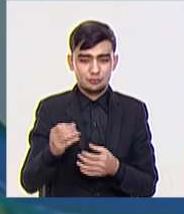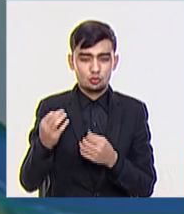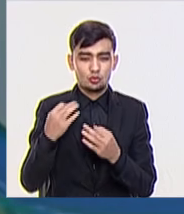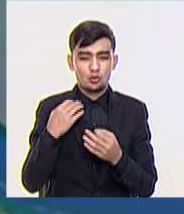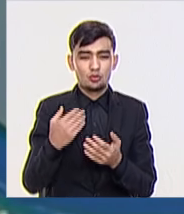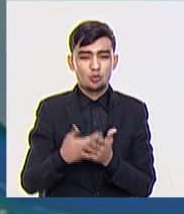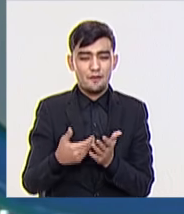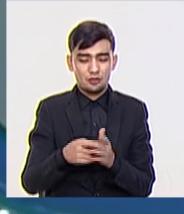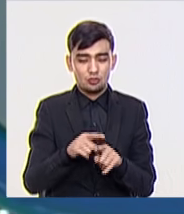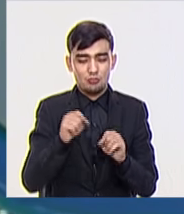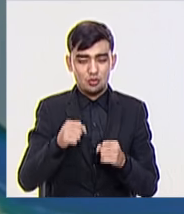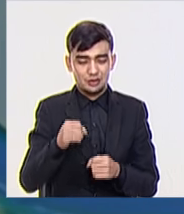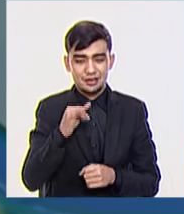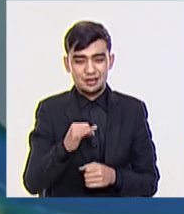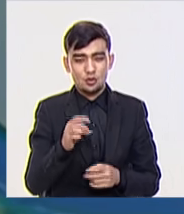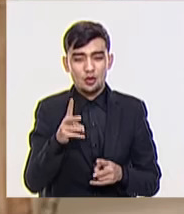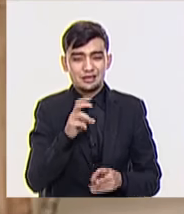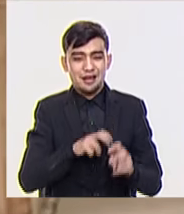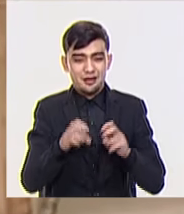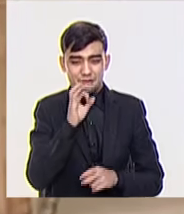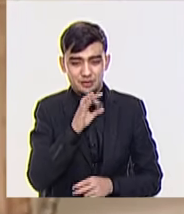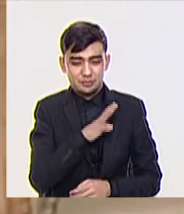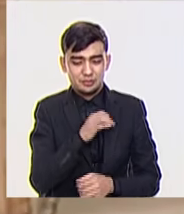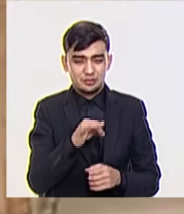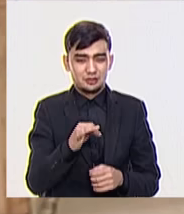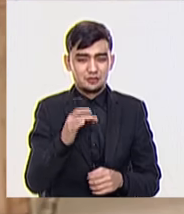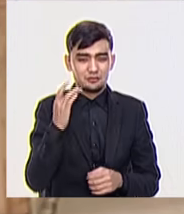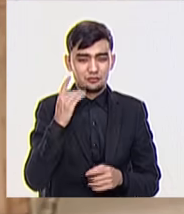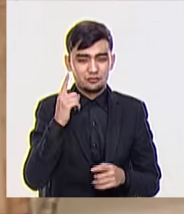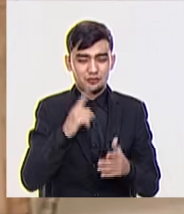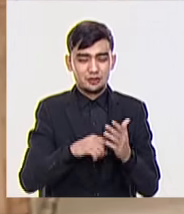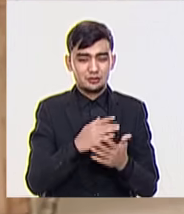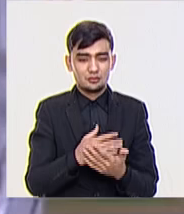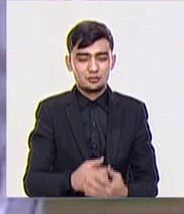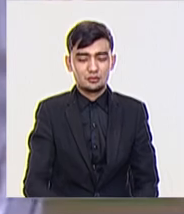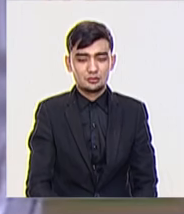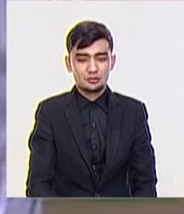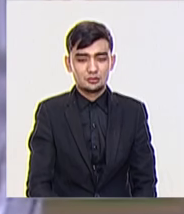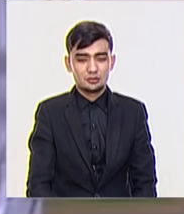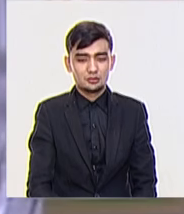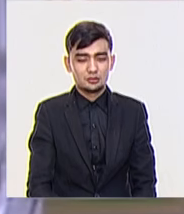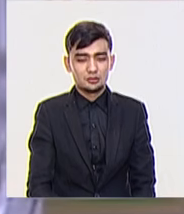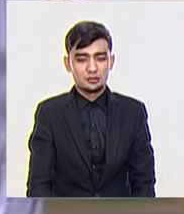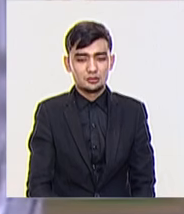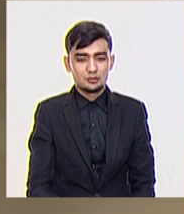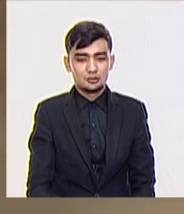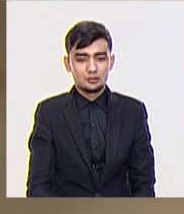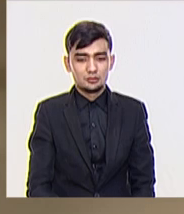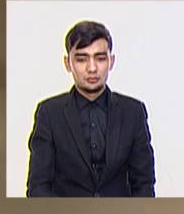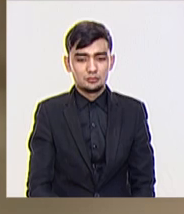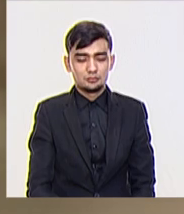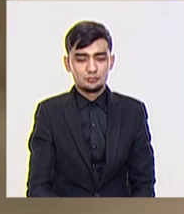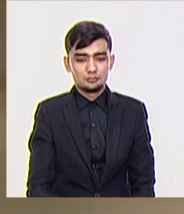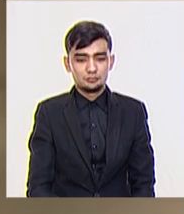береді. Бірақ дәрі іздеген тұрғындар жағдай әлдеқайда басқа шекендігіне сенімді. Нұрболат Жаңабекұлы, Жанболат Санияз, Руслан